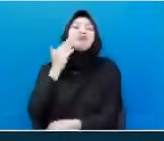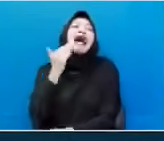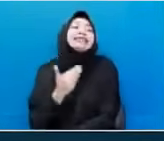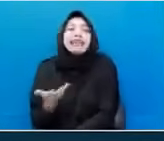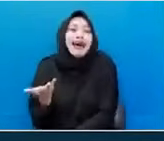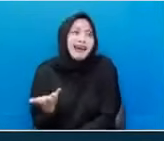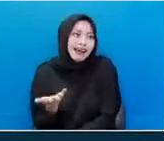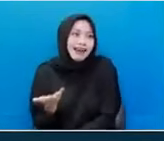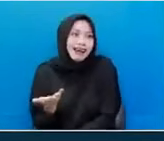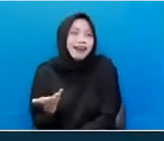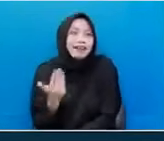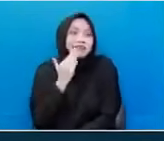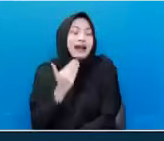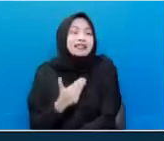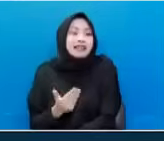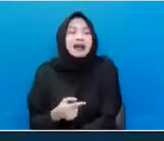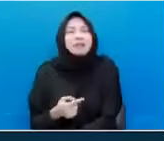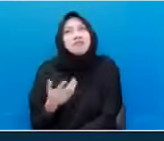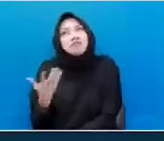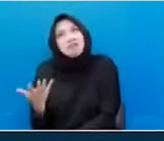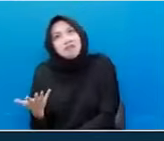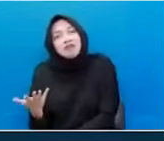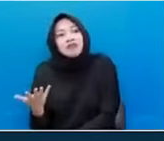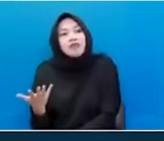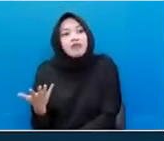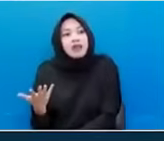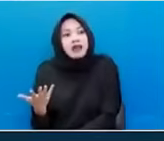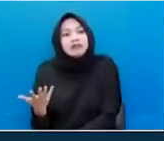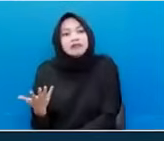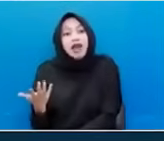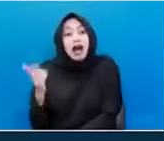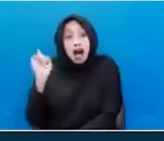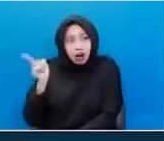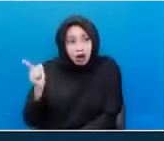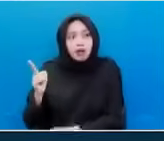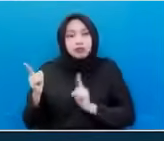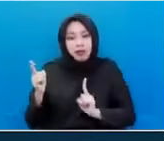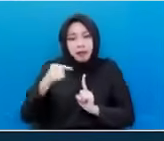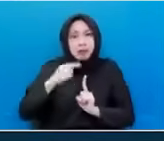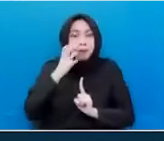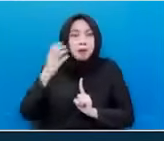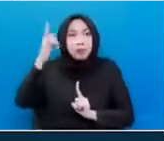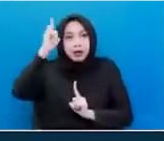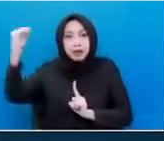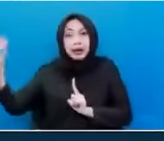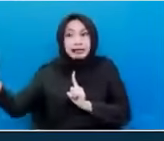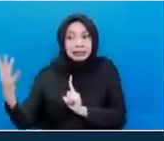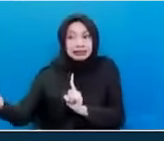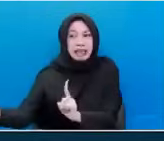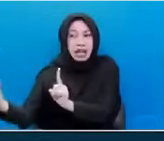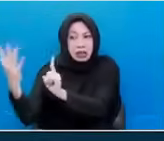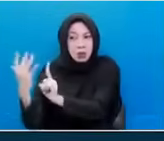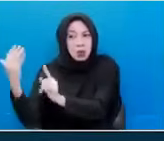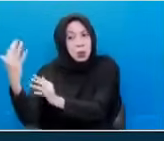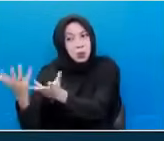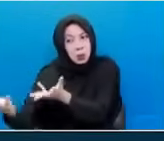kalau betul ada sebuah upaya untuk membangun komunikasi dengan Ped perjuangan saya meyakini inisiatif